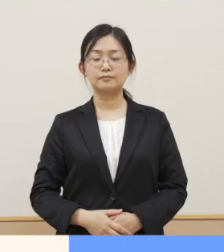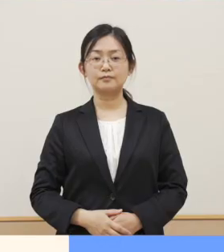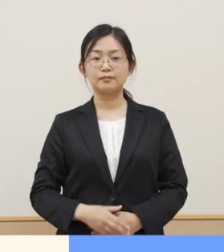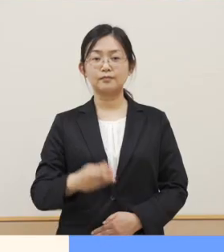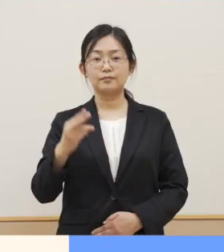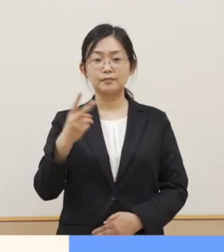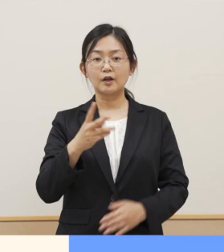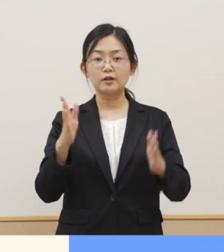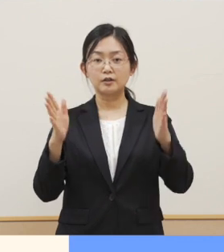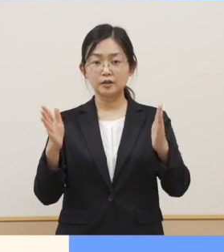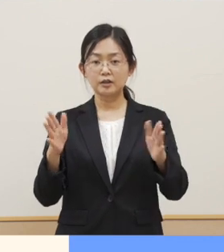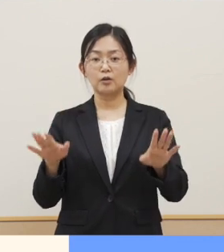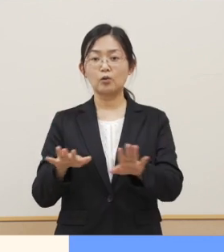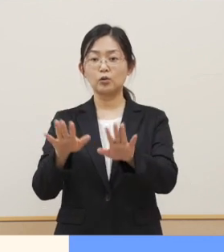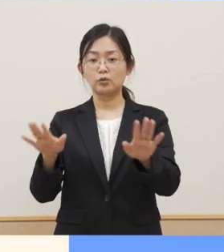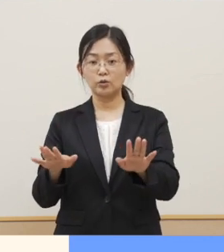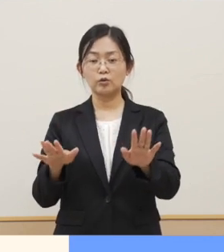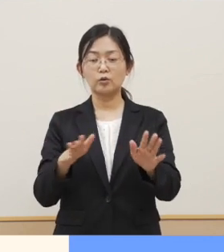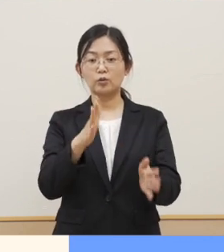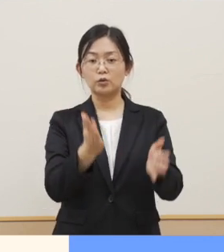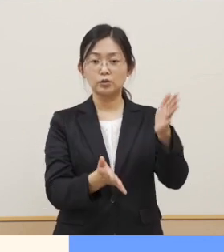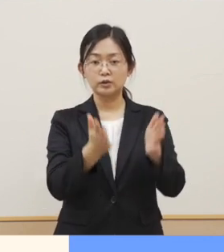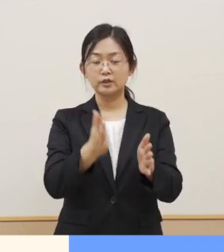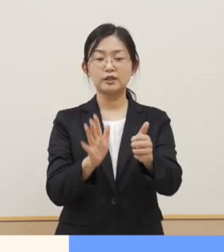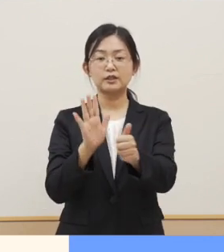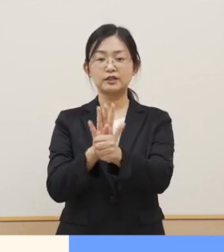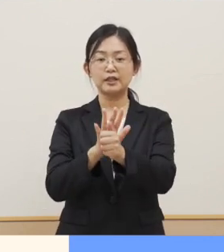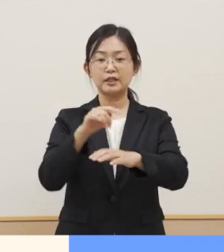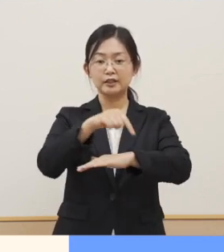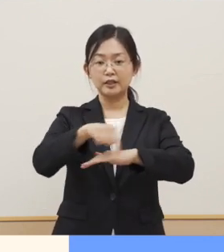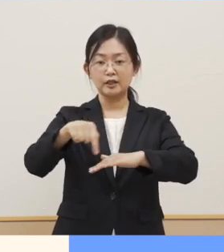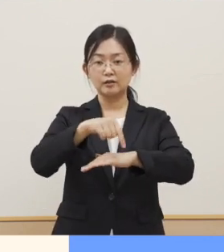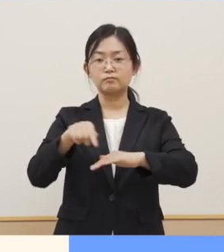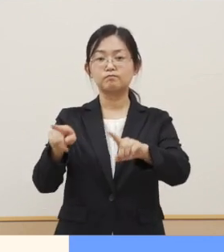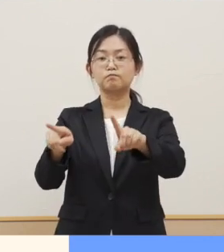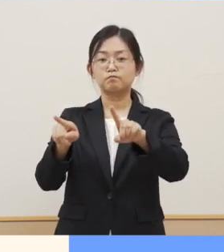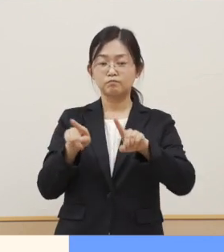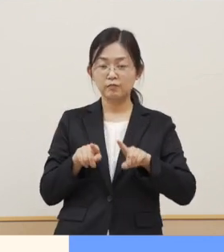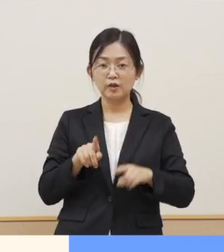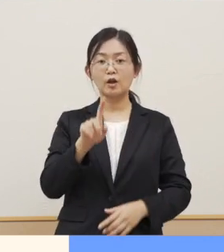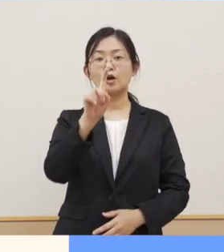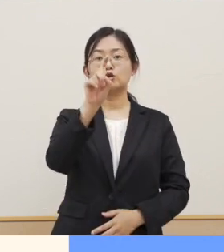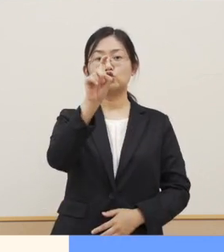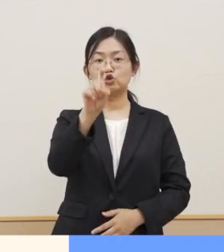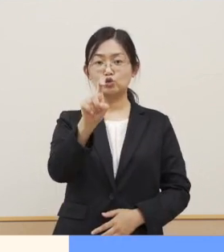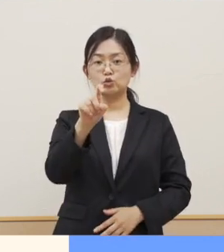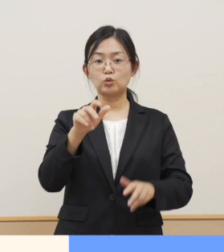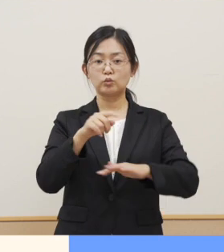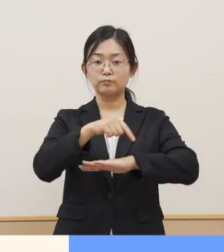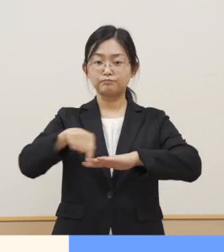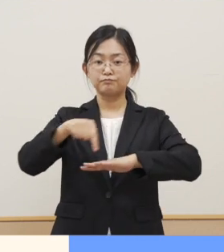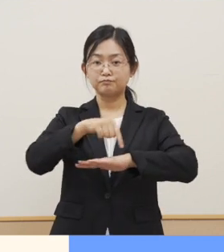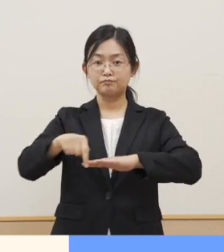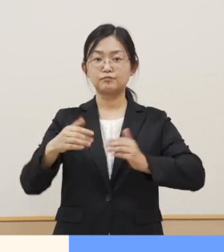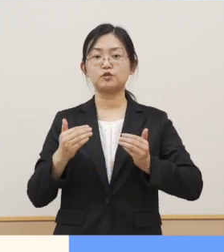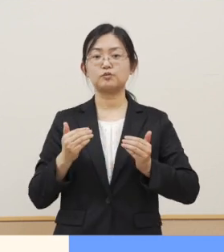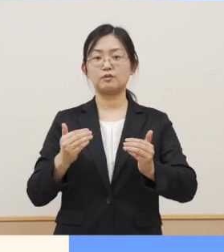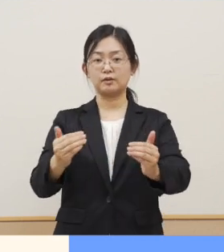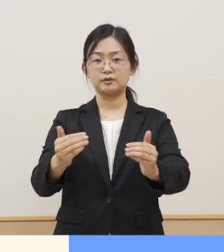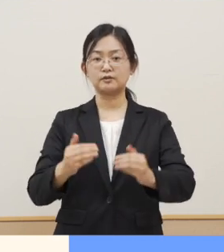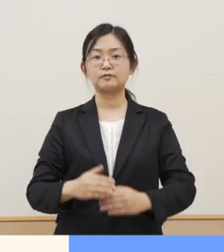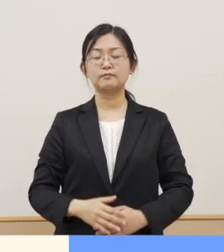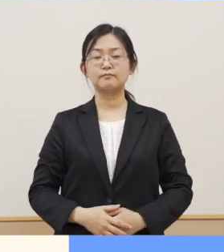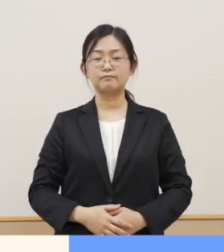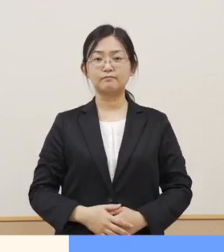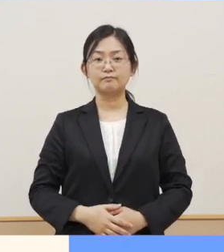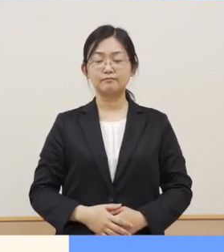子ども子育て支援事業計画に基づき、10の基本的な施策を行います。そのい